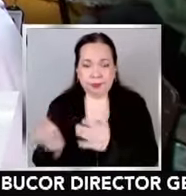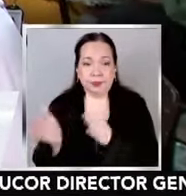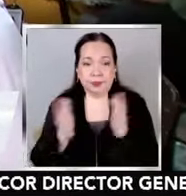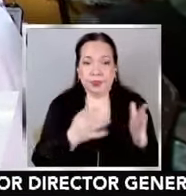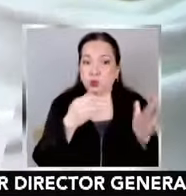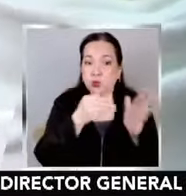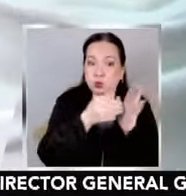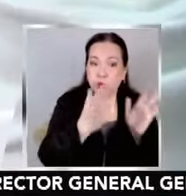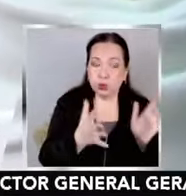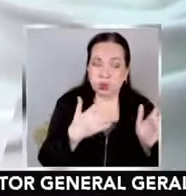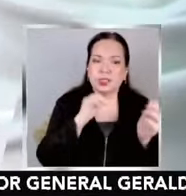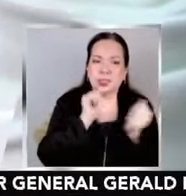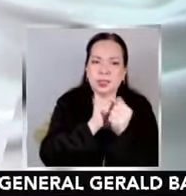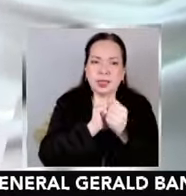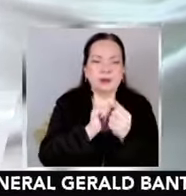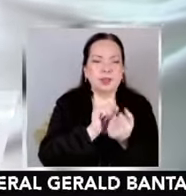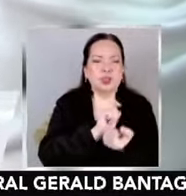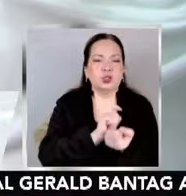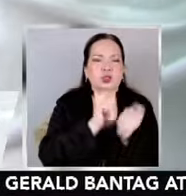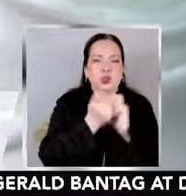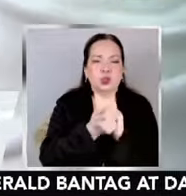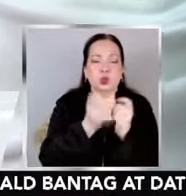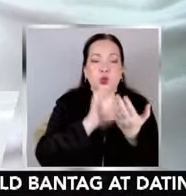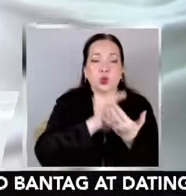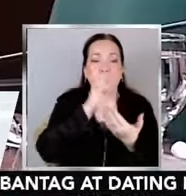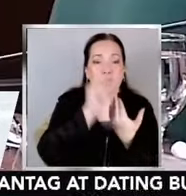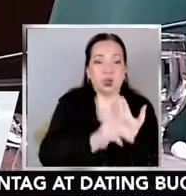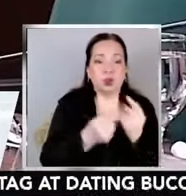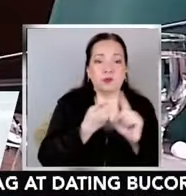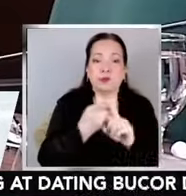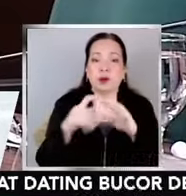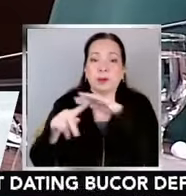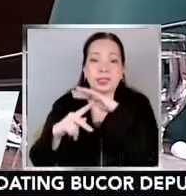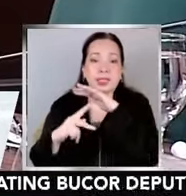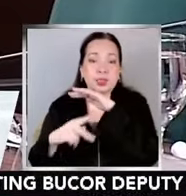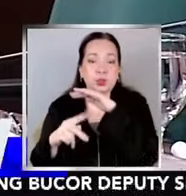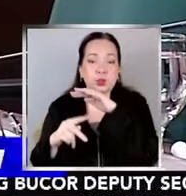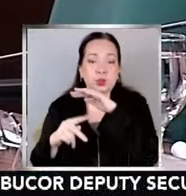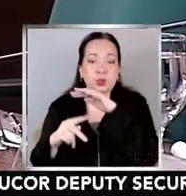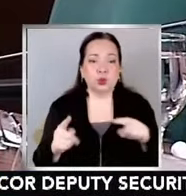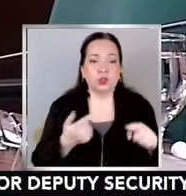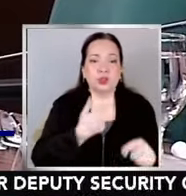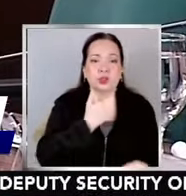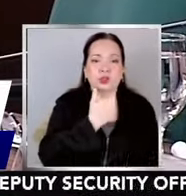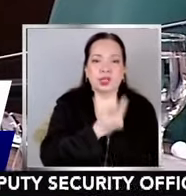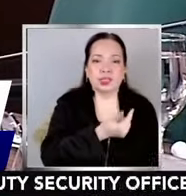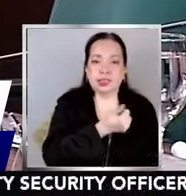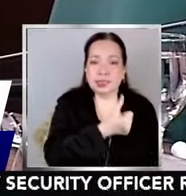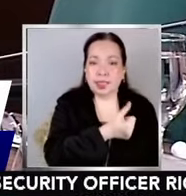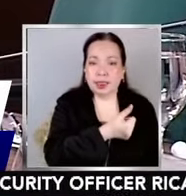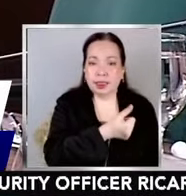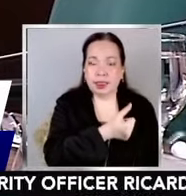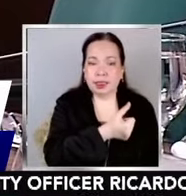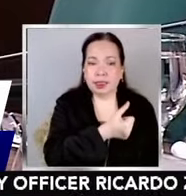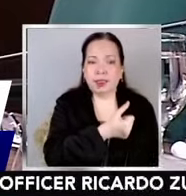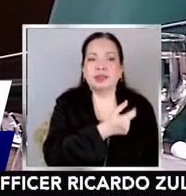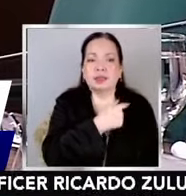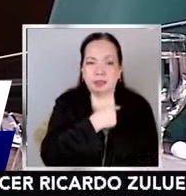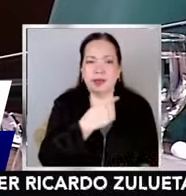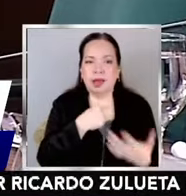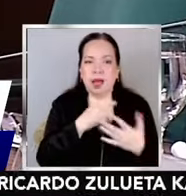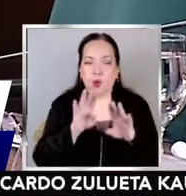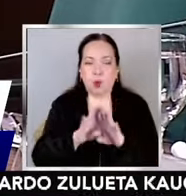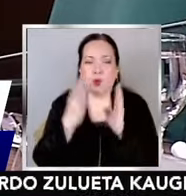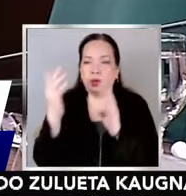sa curriculum ng kinder to grade 10. We will launch the K-10 curriculum this year. We will